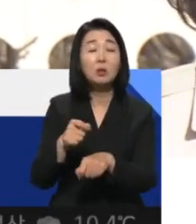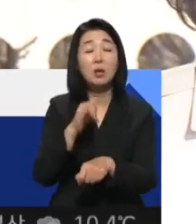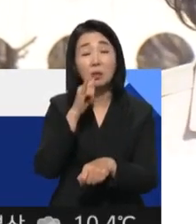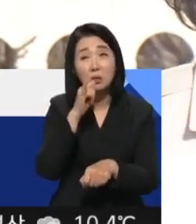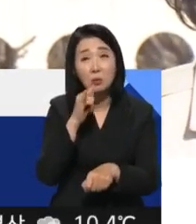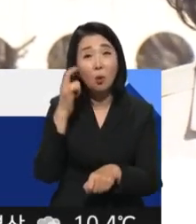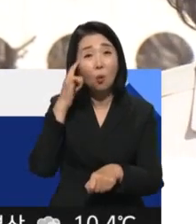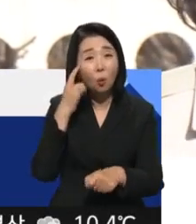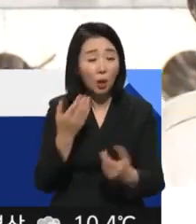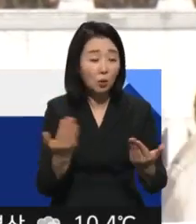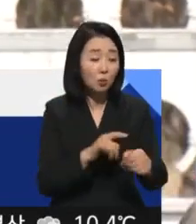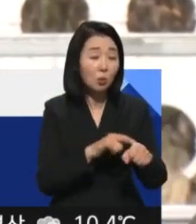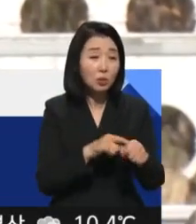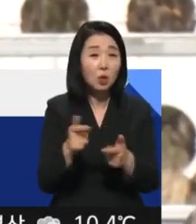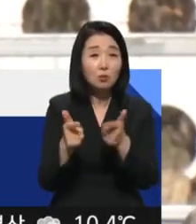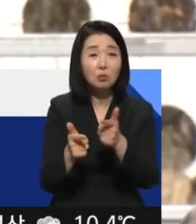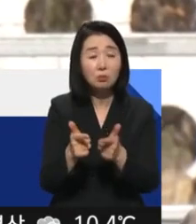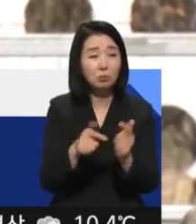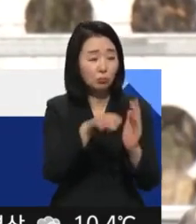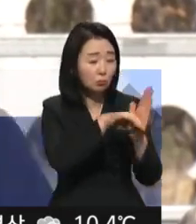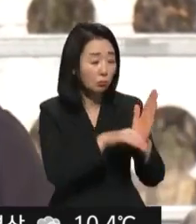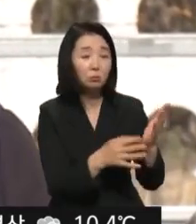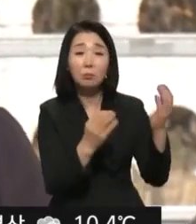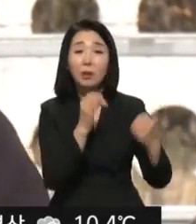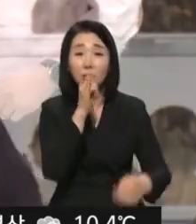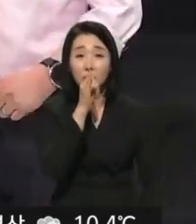수 있는 예외 조항은 차고 넘쳐납니다.